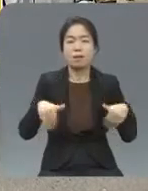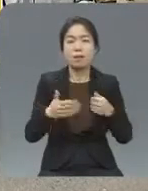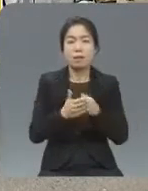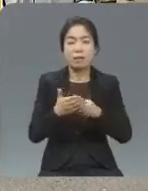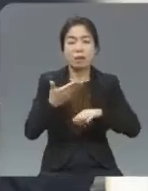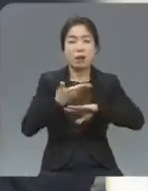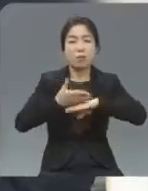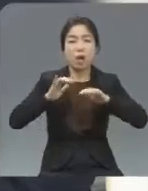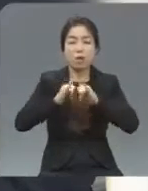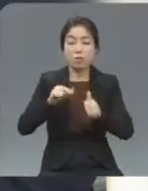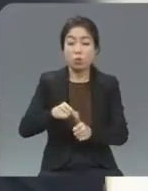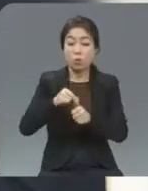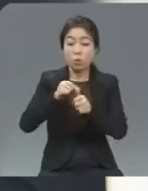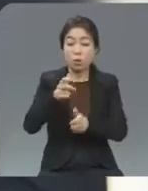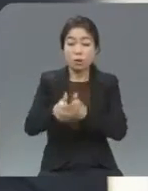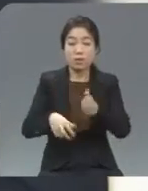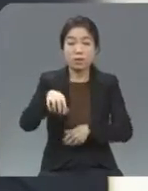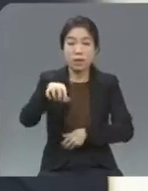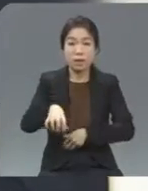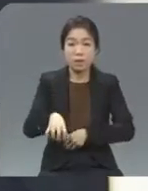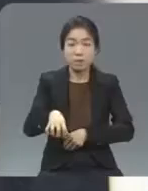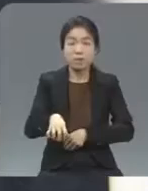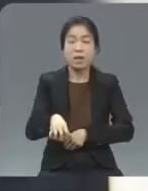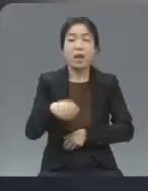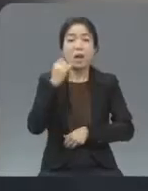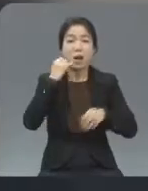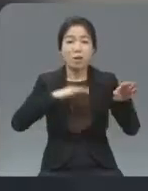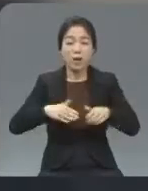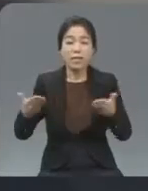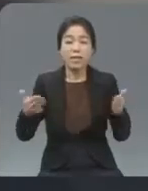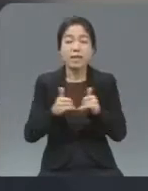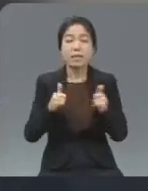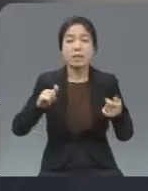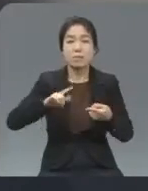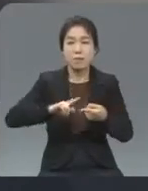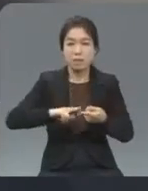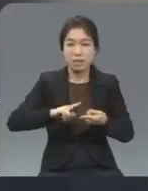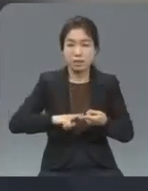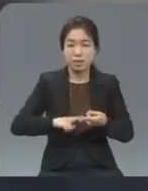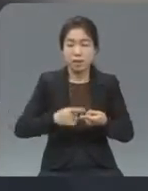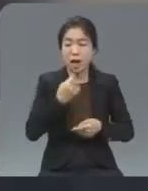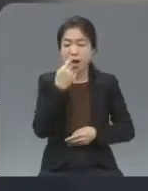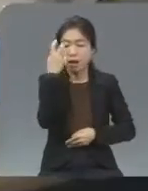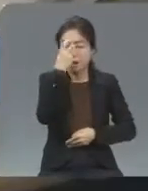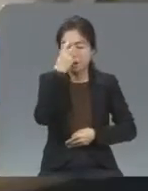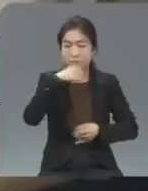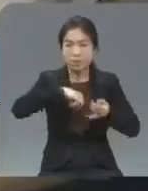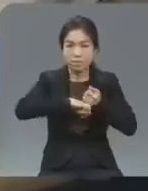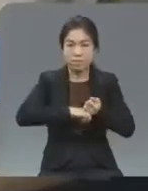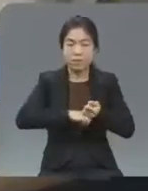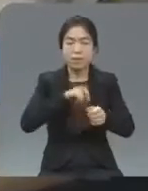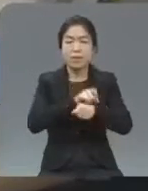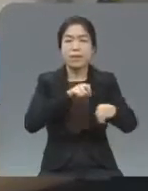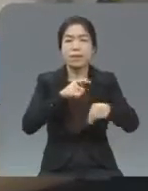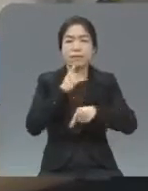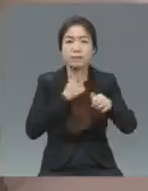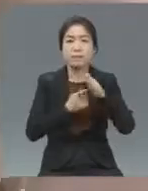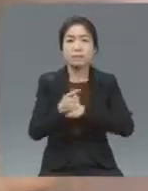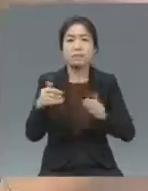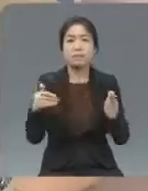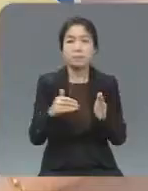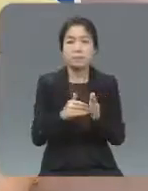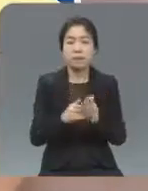도내 외국인 고용 사업장과 근해어업 선박 종사자들을 대상으로 진단 검사를 의무화하는 행정 명령을